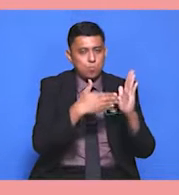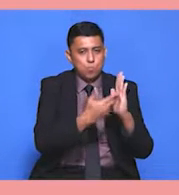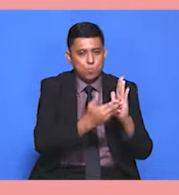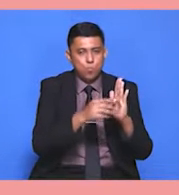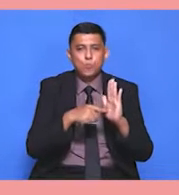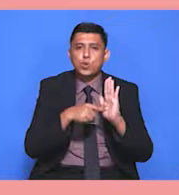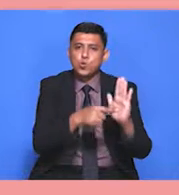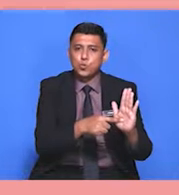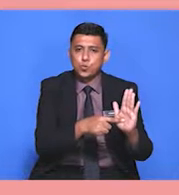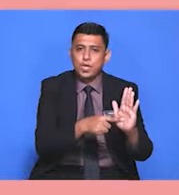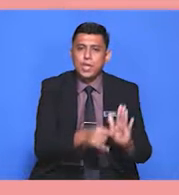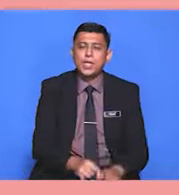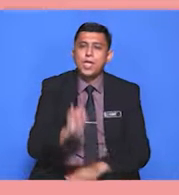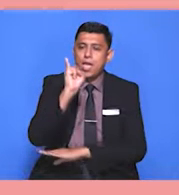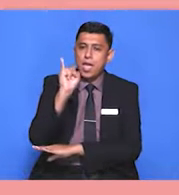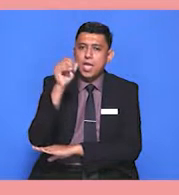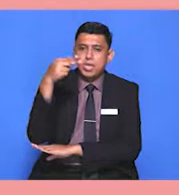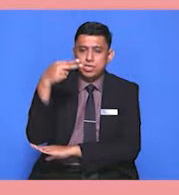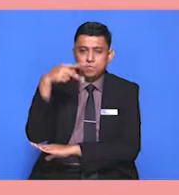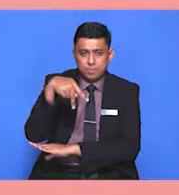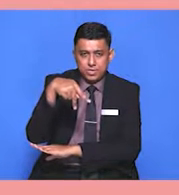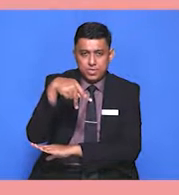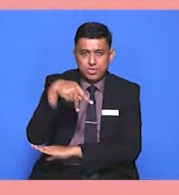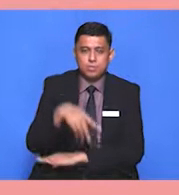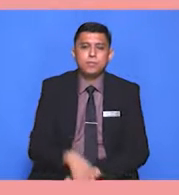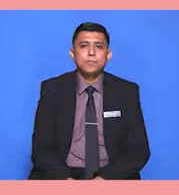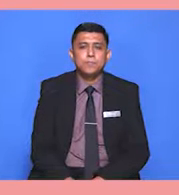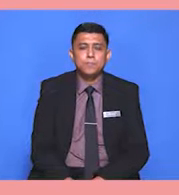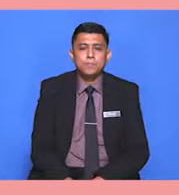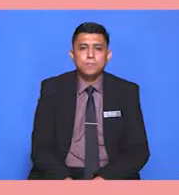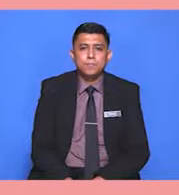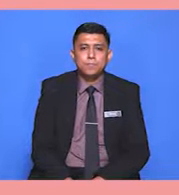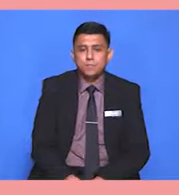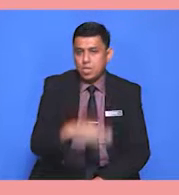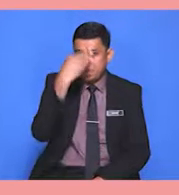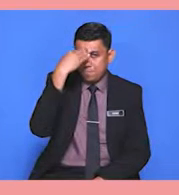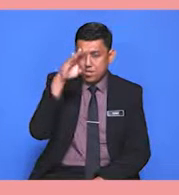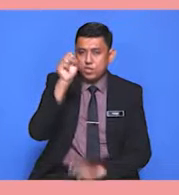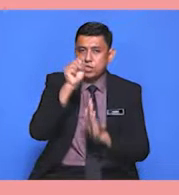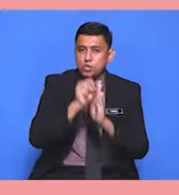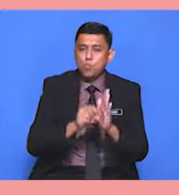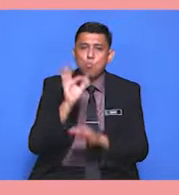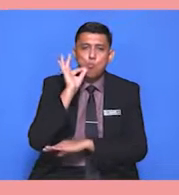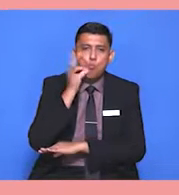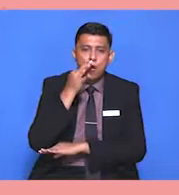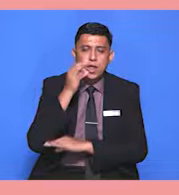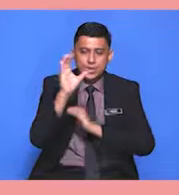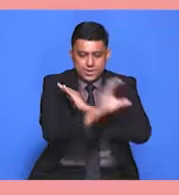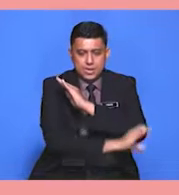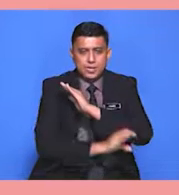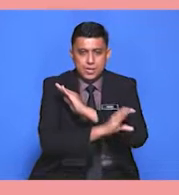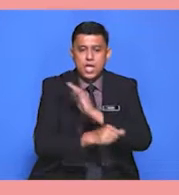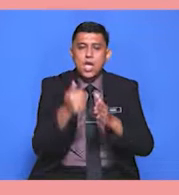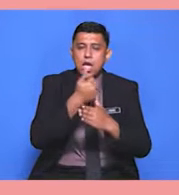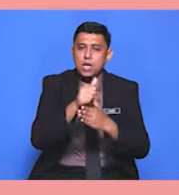jadual menunjukkan indeks harga pengguna bagi sebuah negara